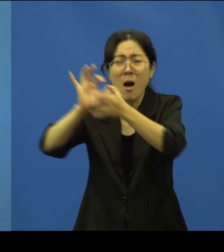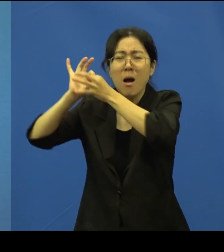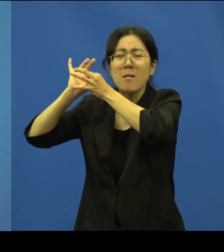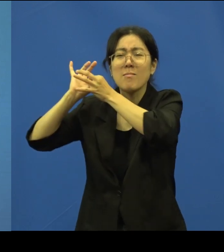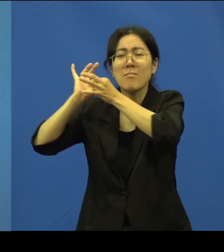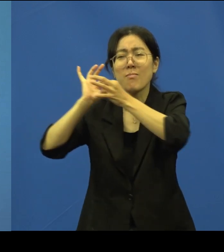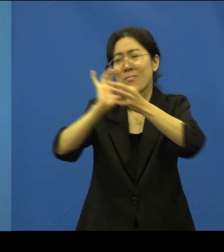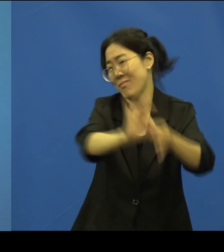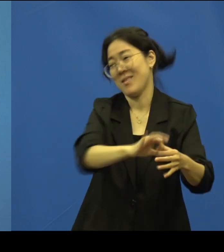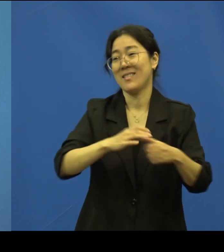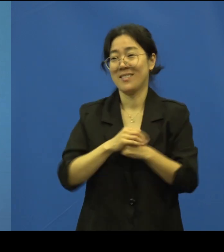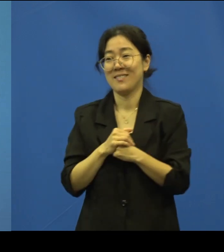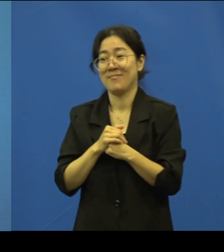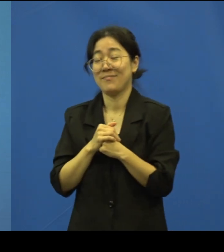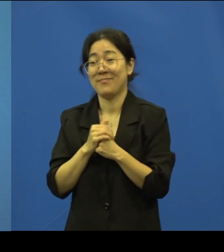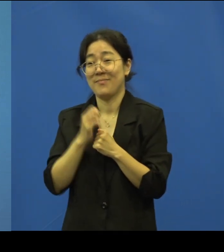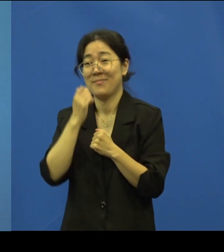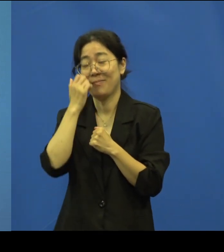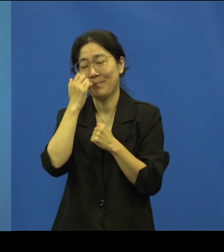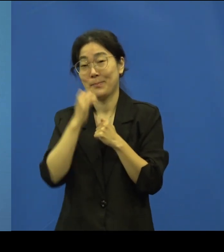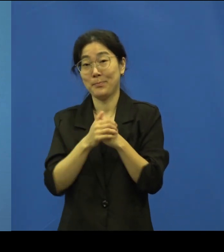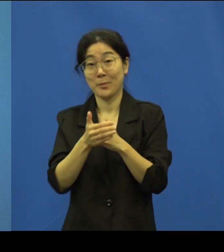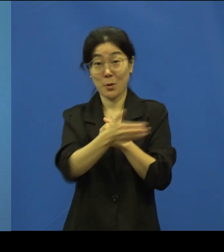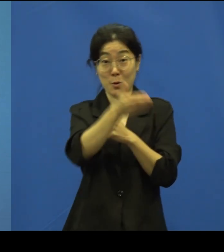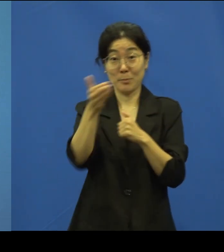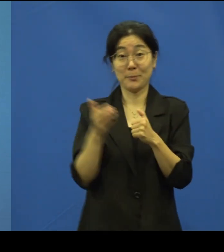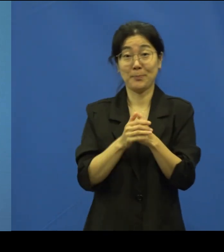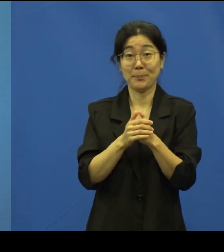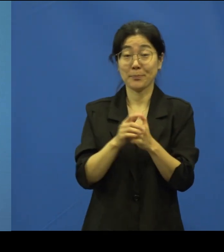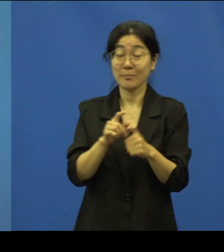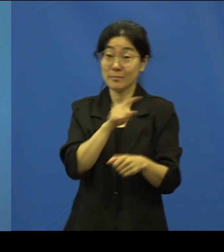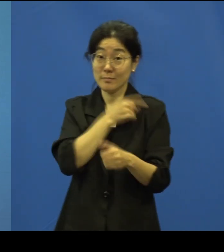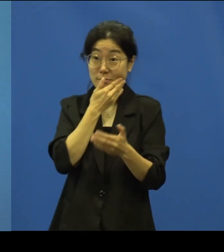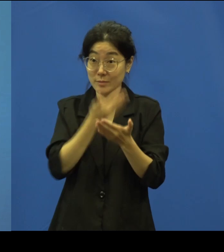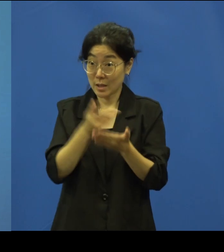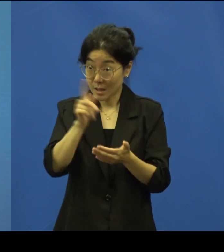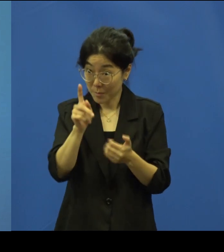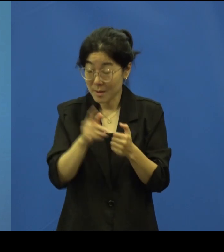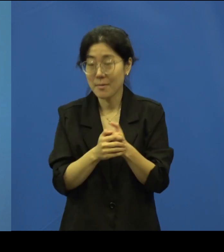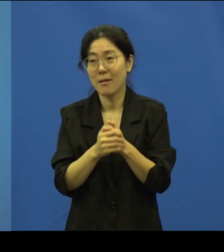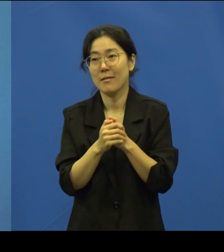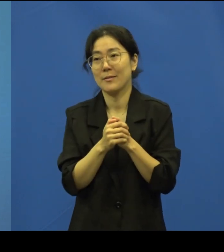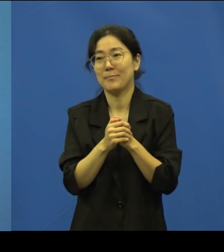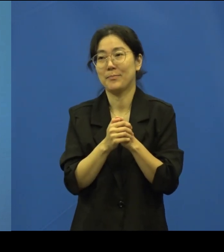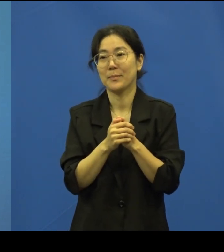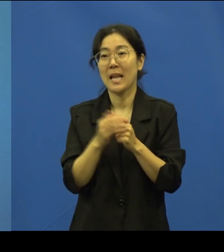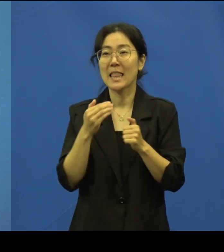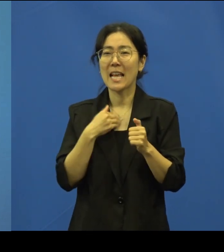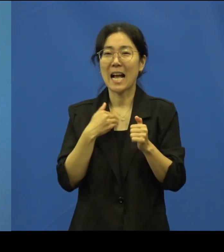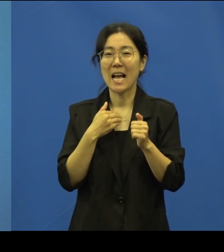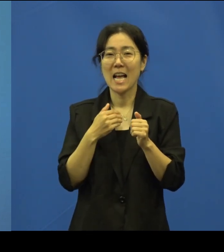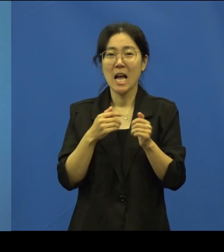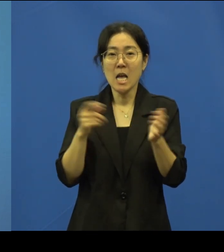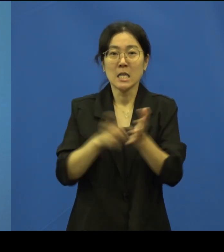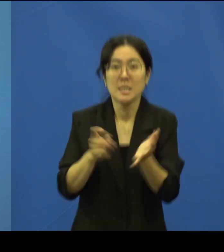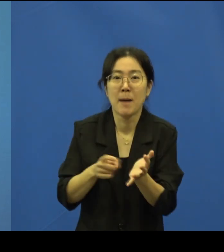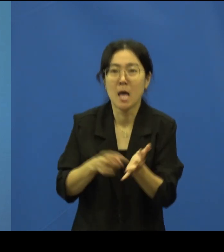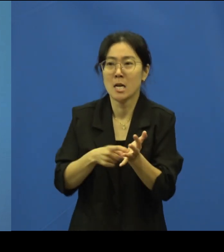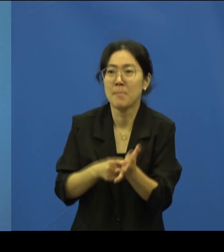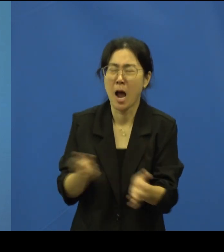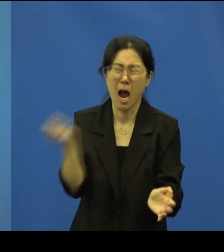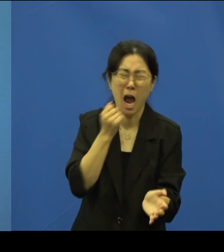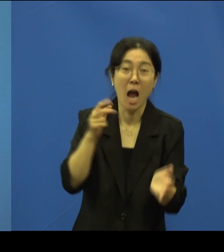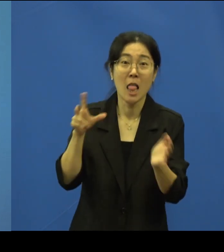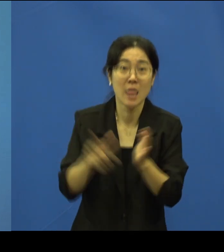면에서 우리가 깨닫는 건 뭐냐면, 기도는 내가 어려울 때 물론 기도해야 됩니다. 고난의